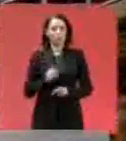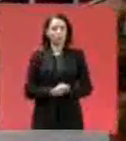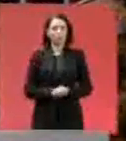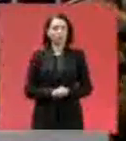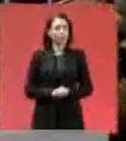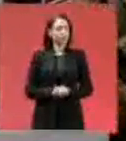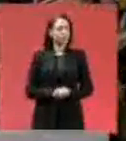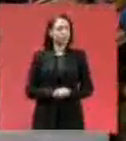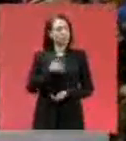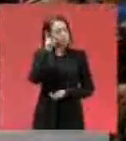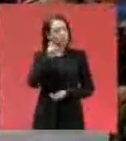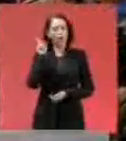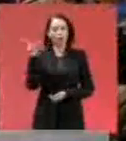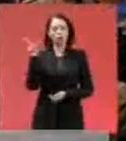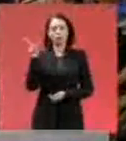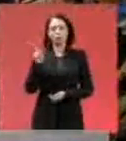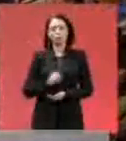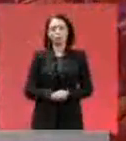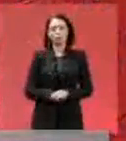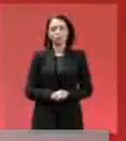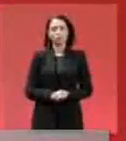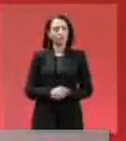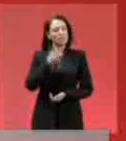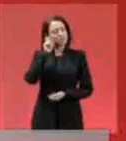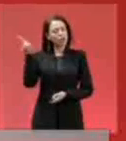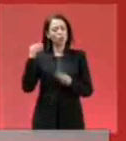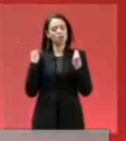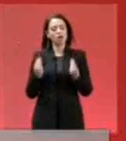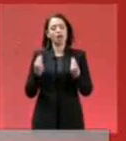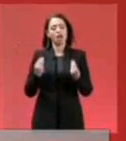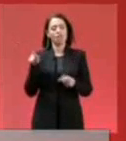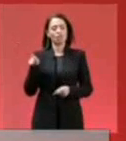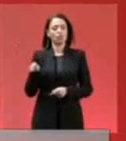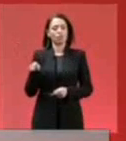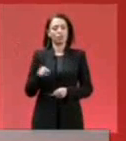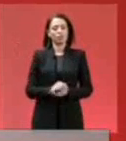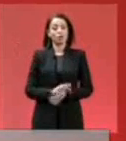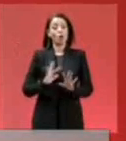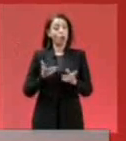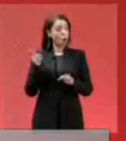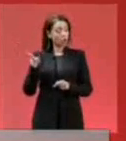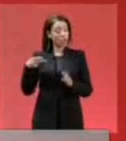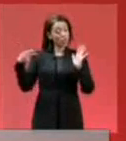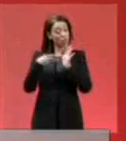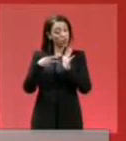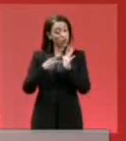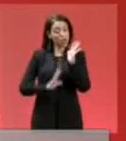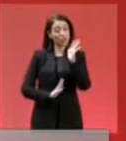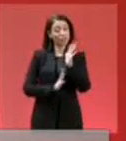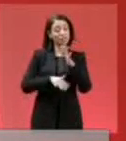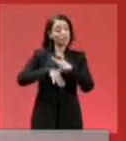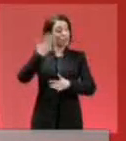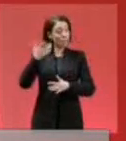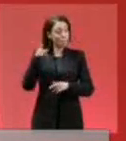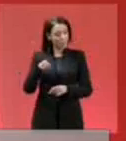Γιατί ξέρουν, το ξέρουν πάρα πολύ καλά αυτό, ότι από το 2015